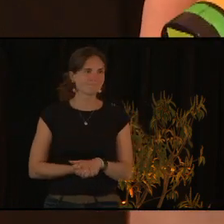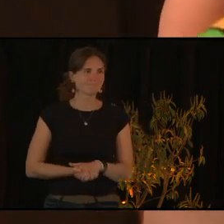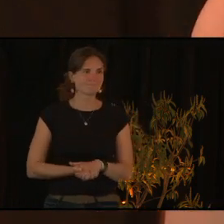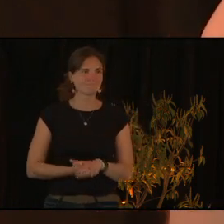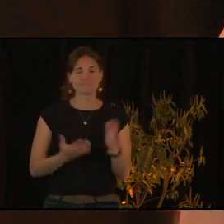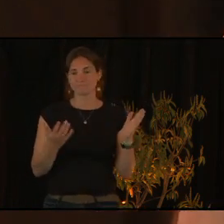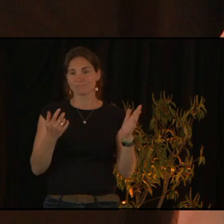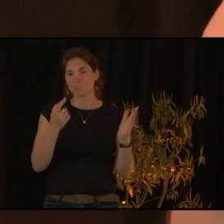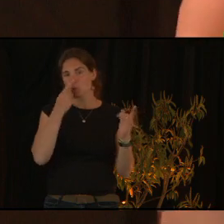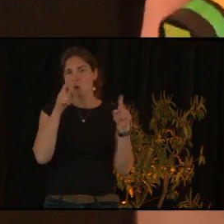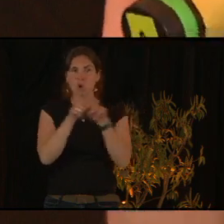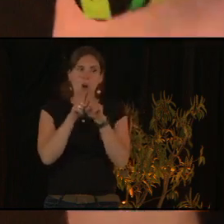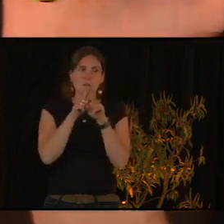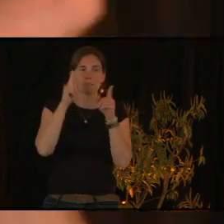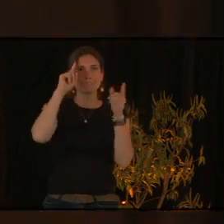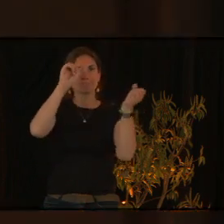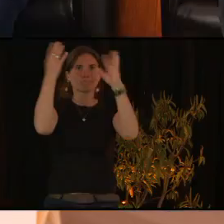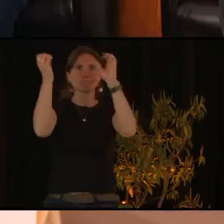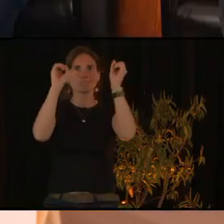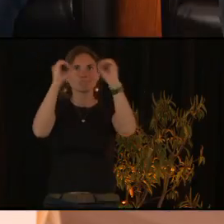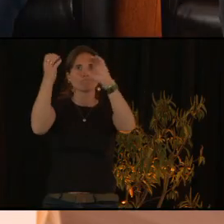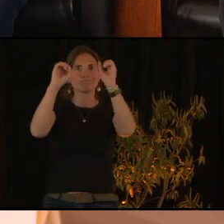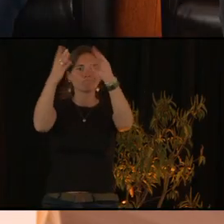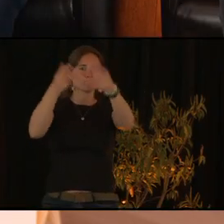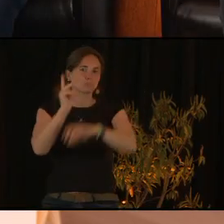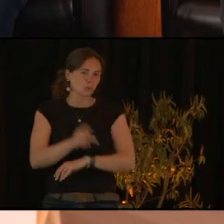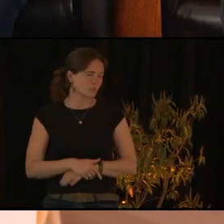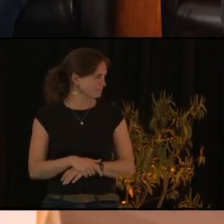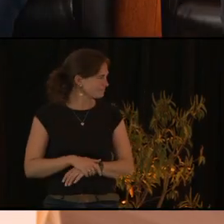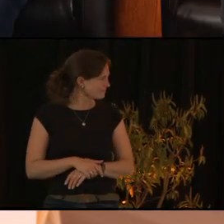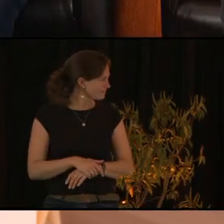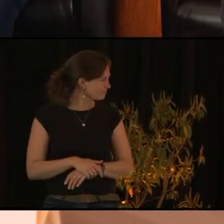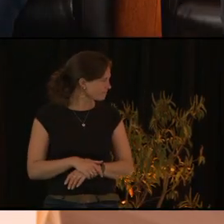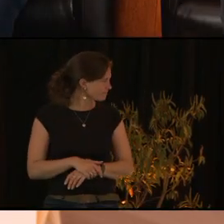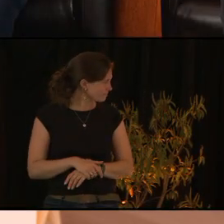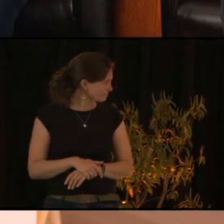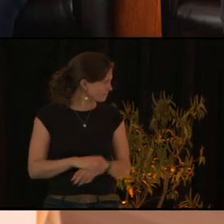Jérémy. Strates, sédiments, traces. Waouh.